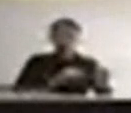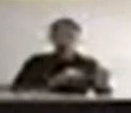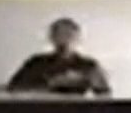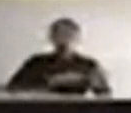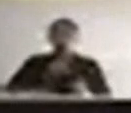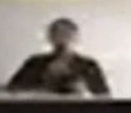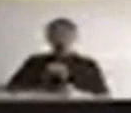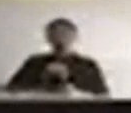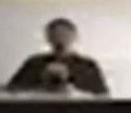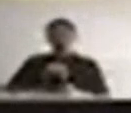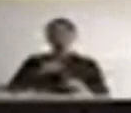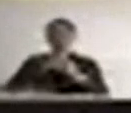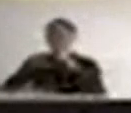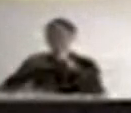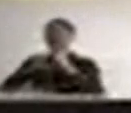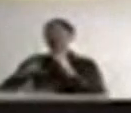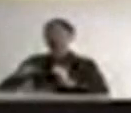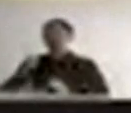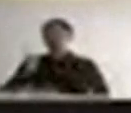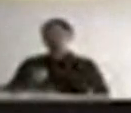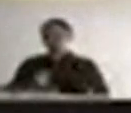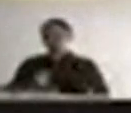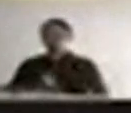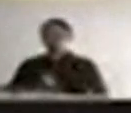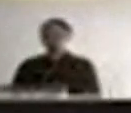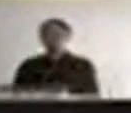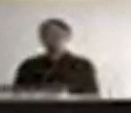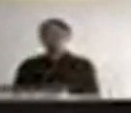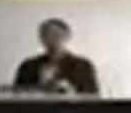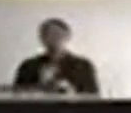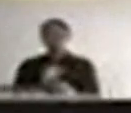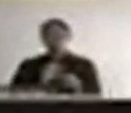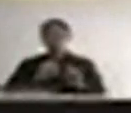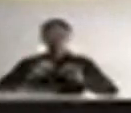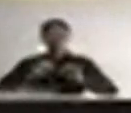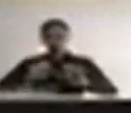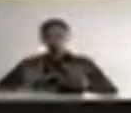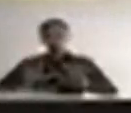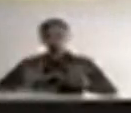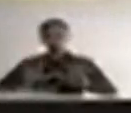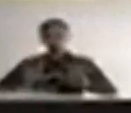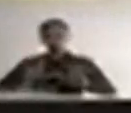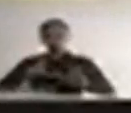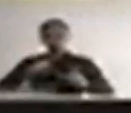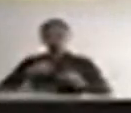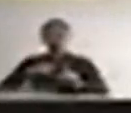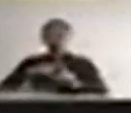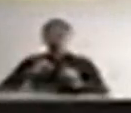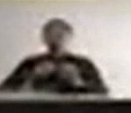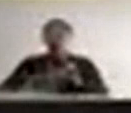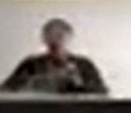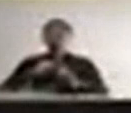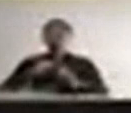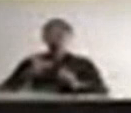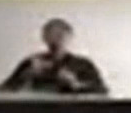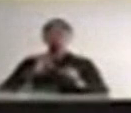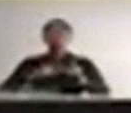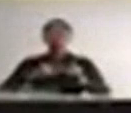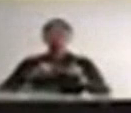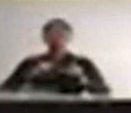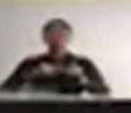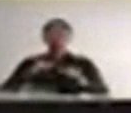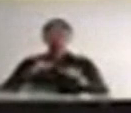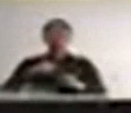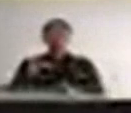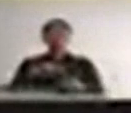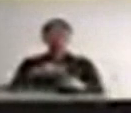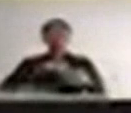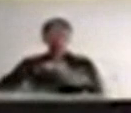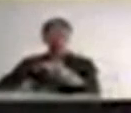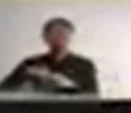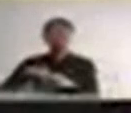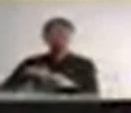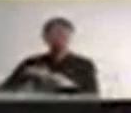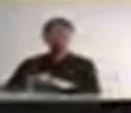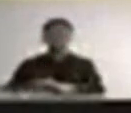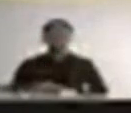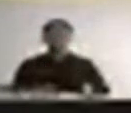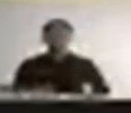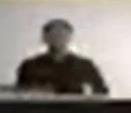10 proposisi kami dari UNICEF yang juga sudah kami sampaikan kepada gugus tugas